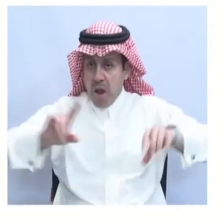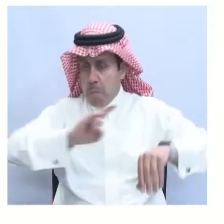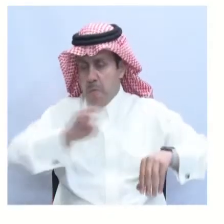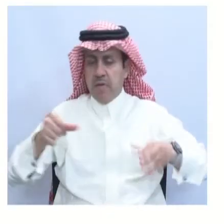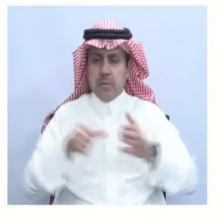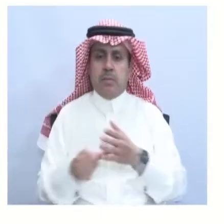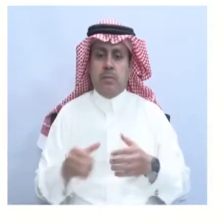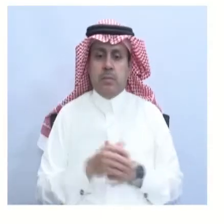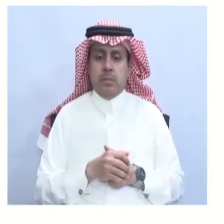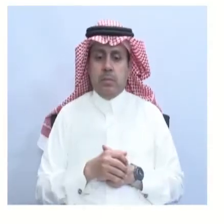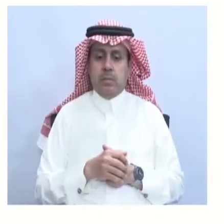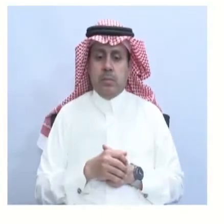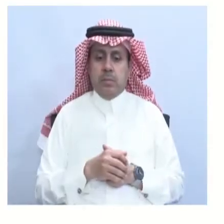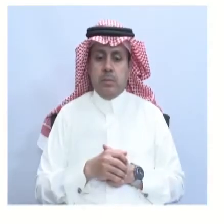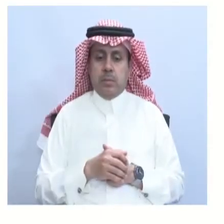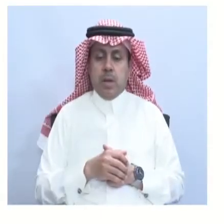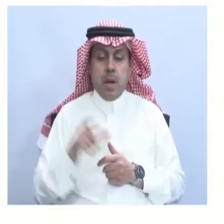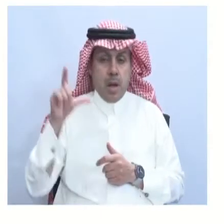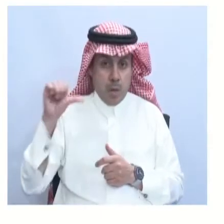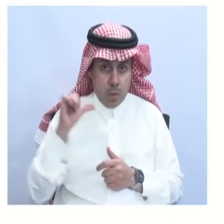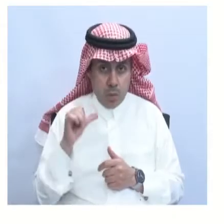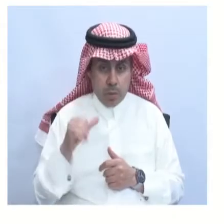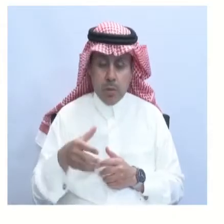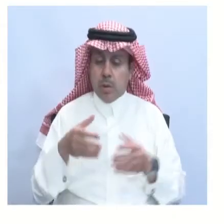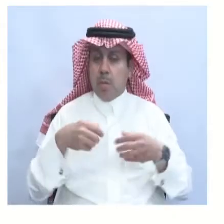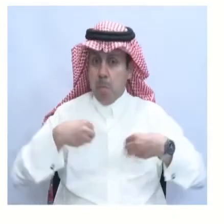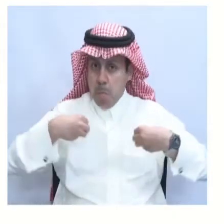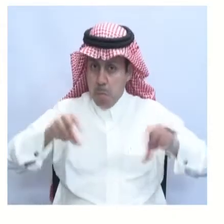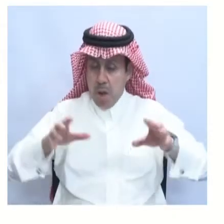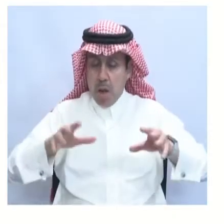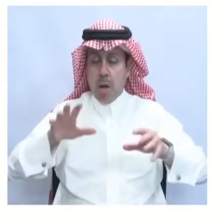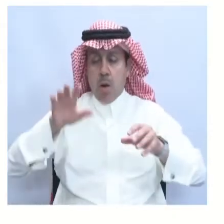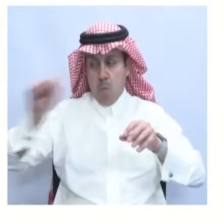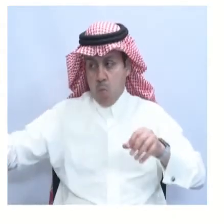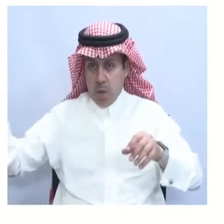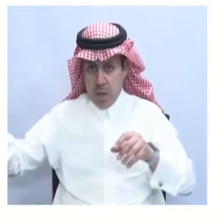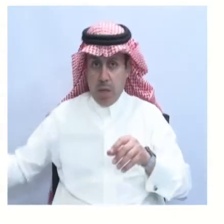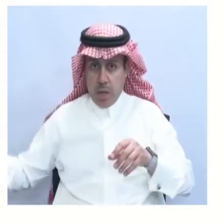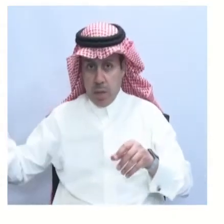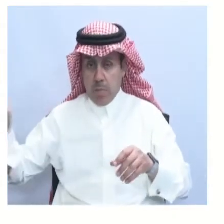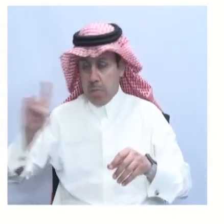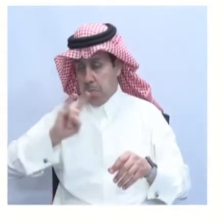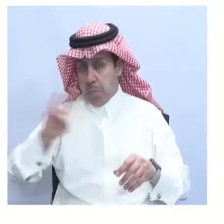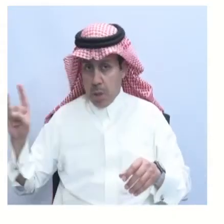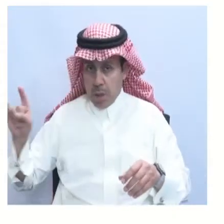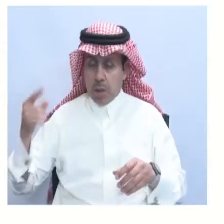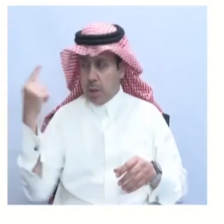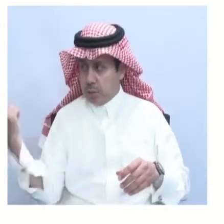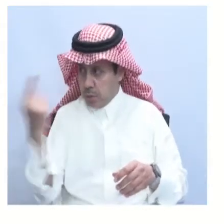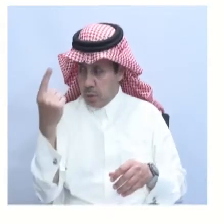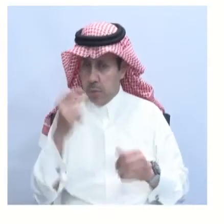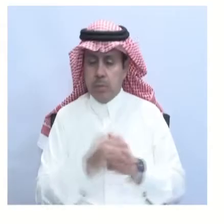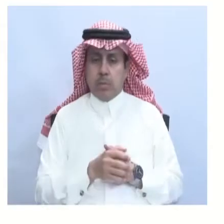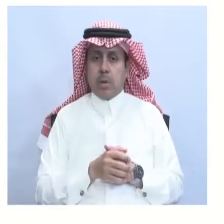او نحوها هنا لو باع شخص ملك غيره بغير اذنه او